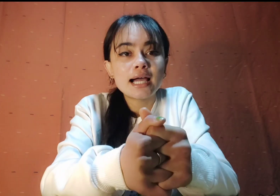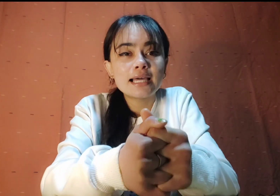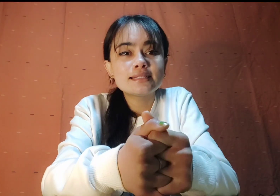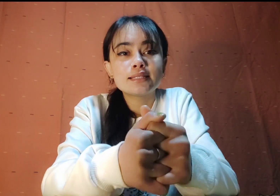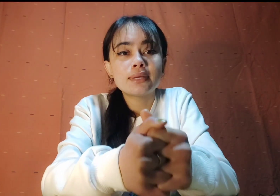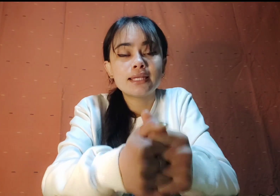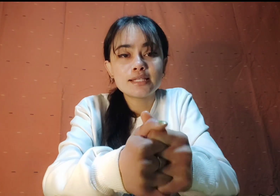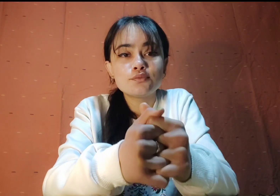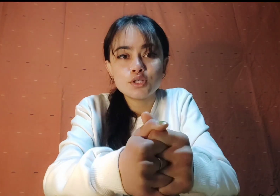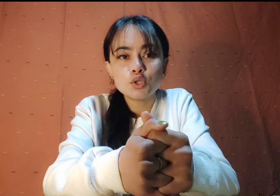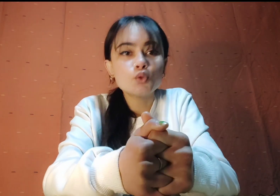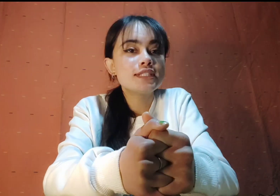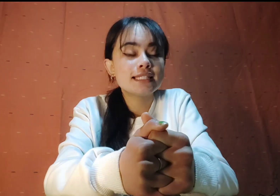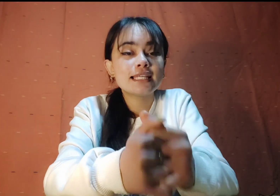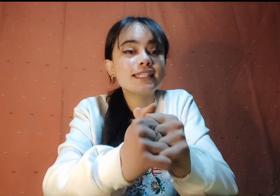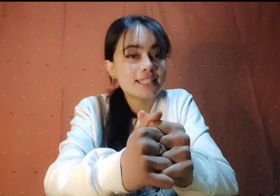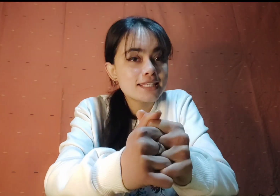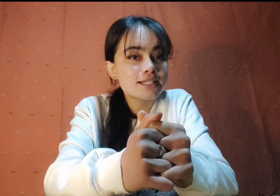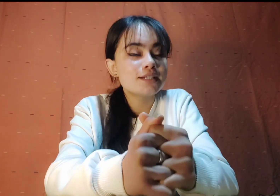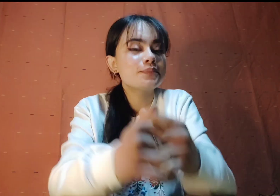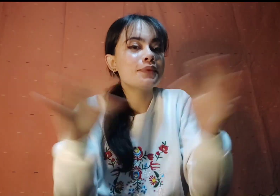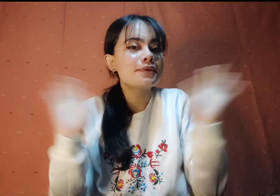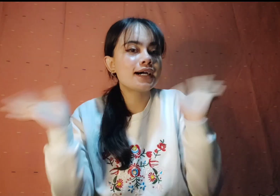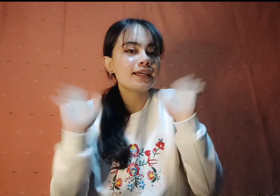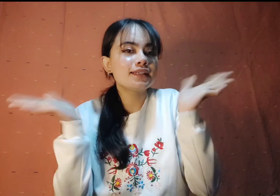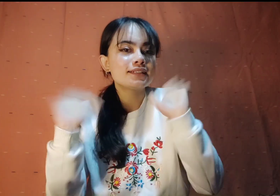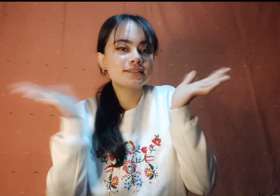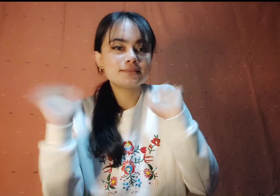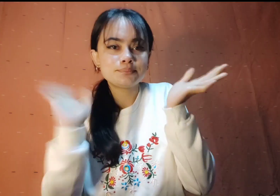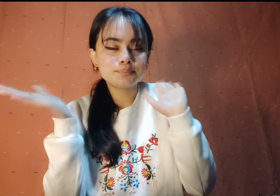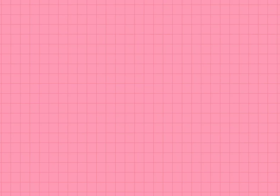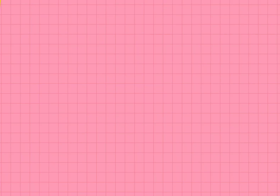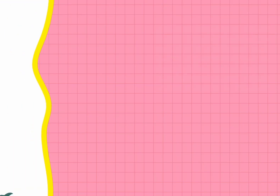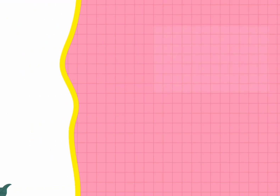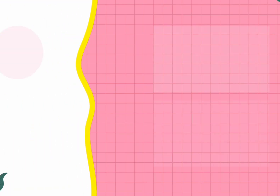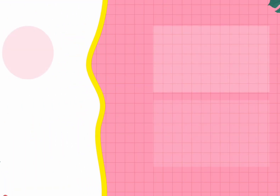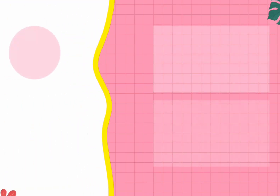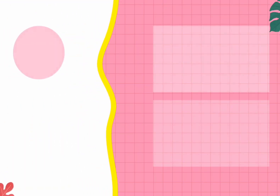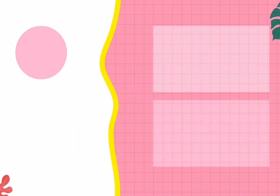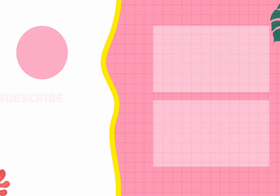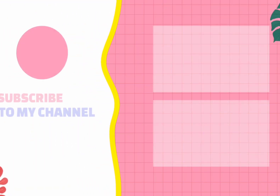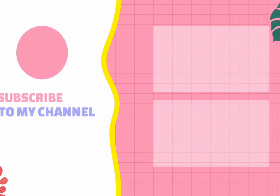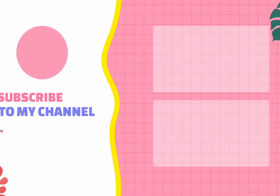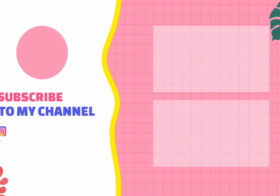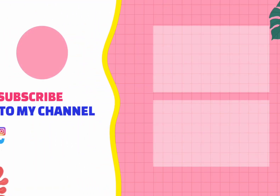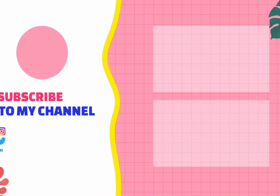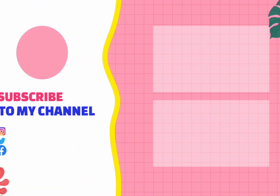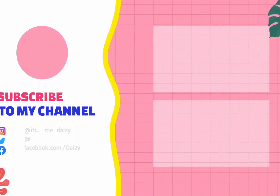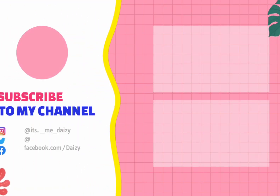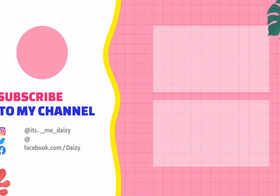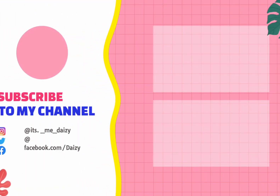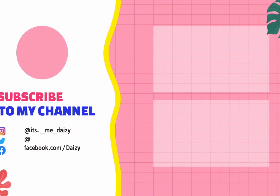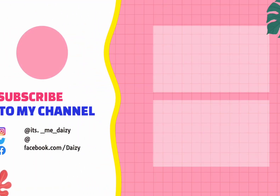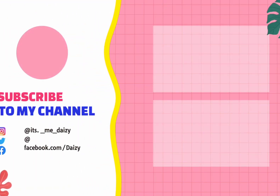सी यु गाइज इन माई नेक्स्ट भिडियो. टिल देन टेक केयर. बाई बाई.